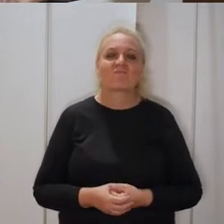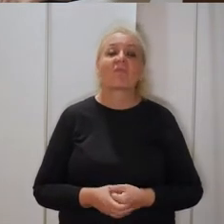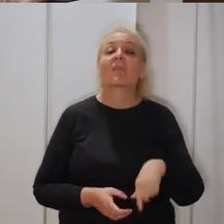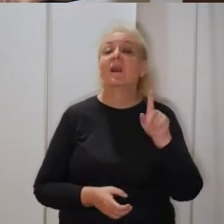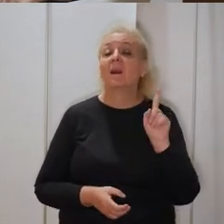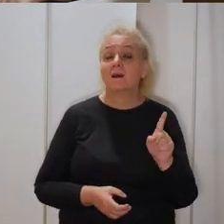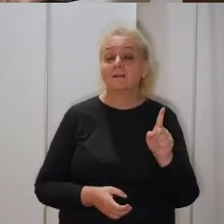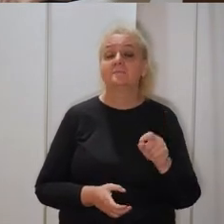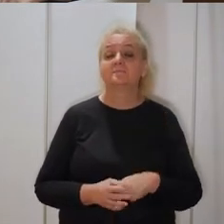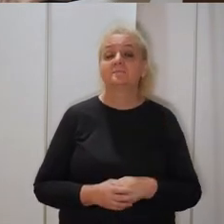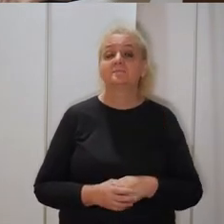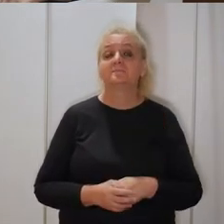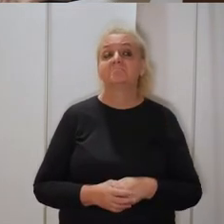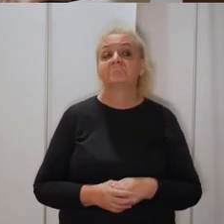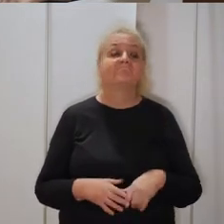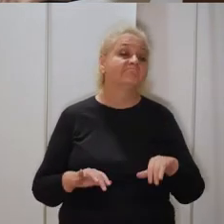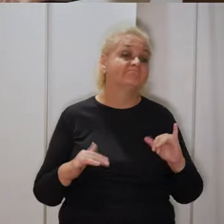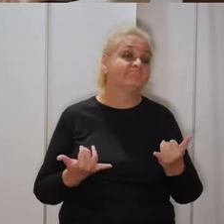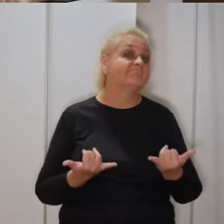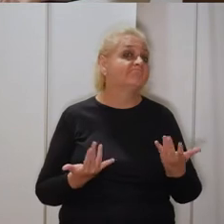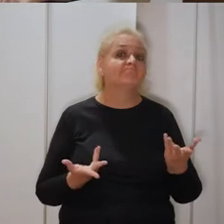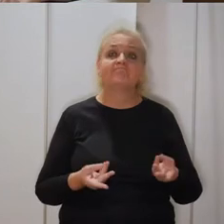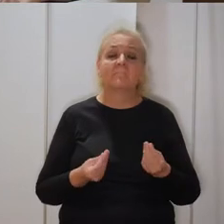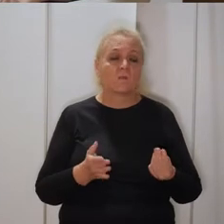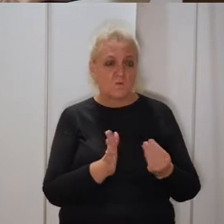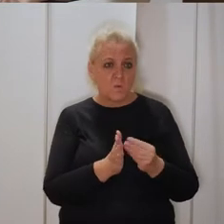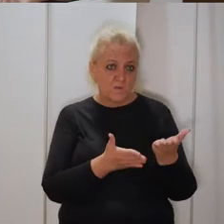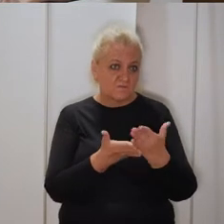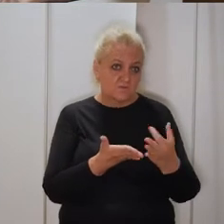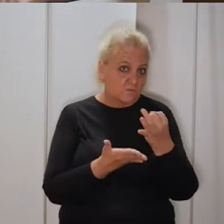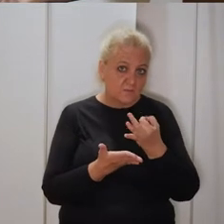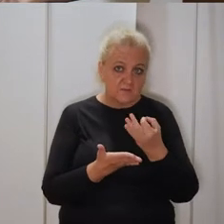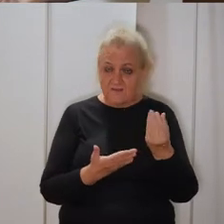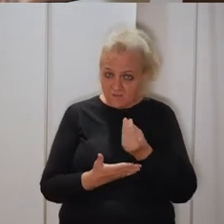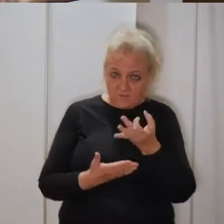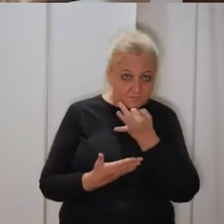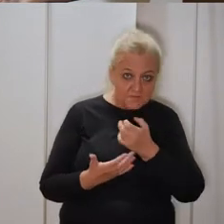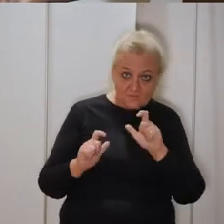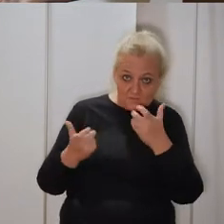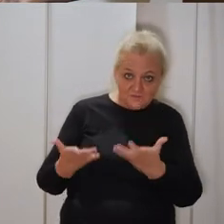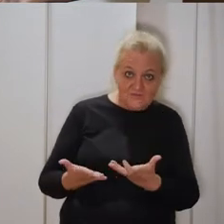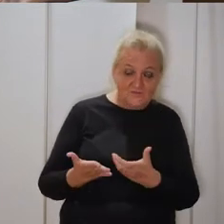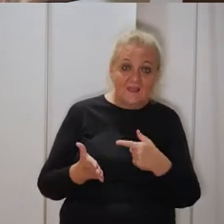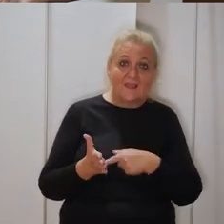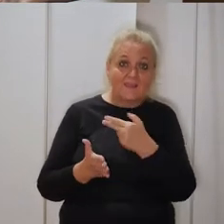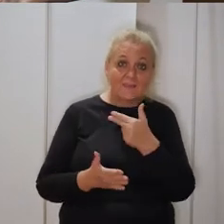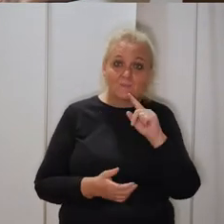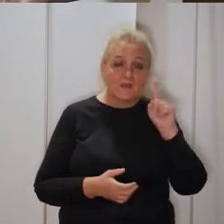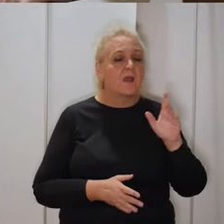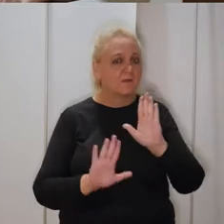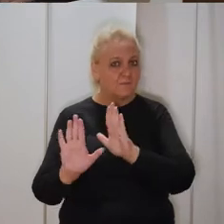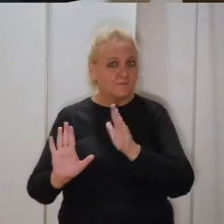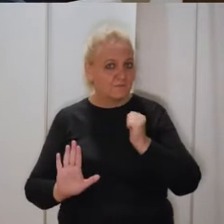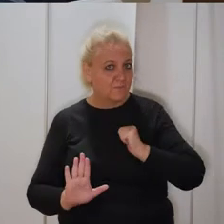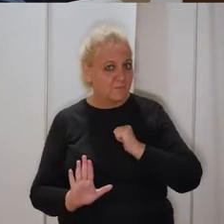Ale czy jakaś jest dodatkowa część tego pytania? Chciałabyś o coś zapytać odnośnie tego komiksu? Na razie poczekamy.